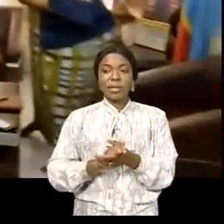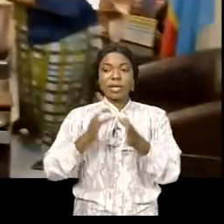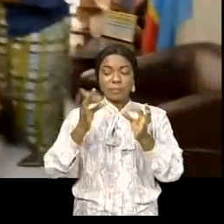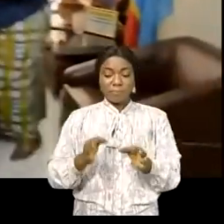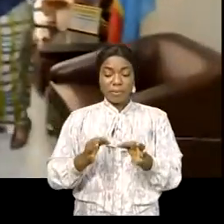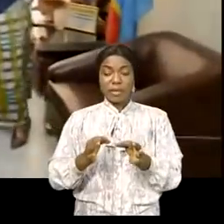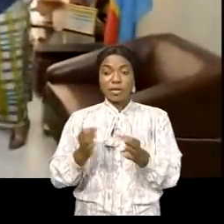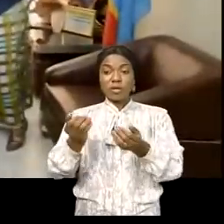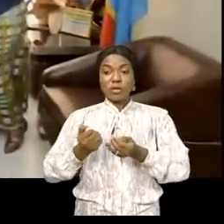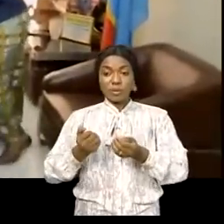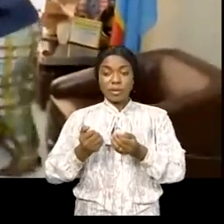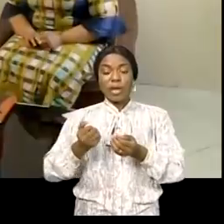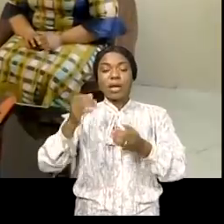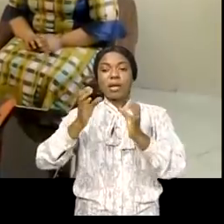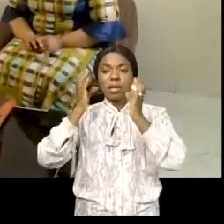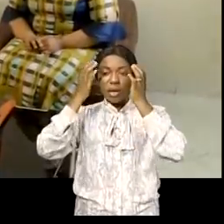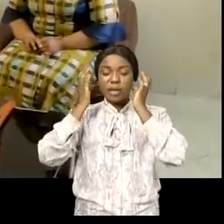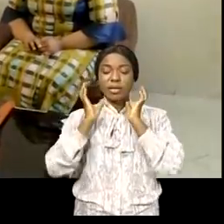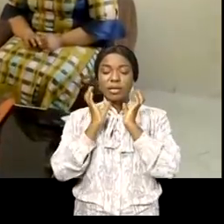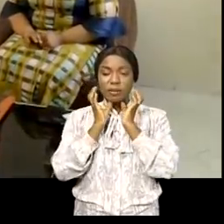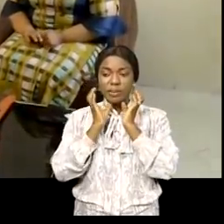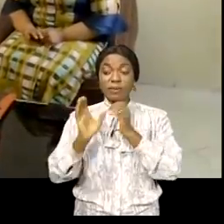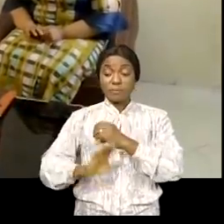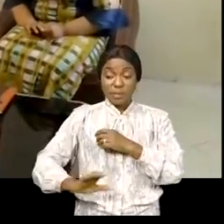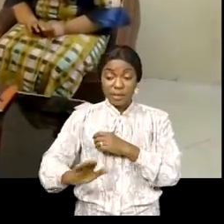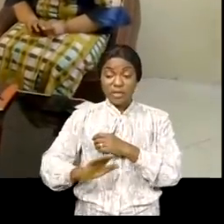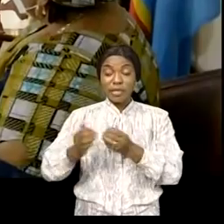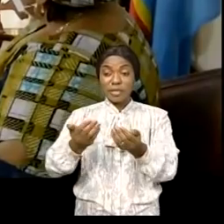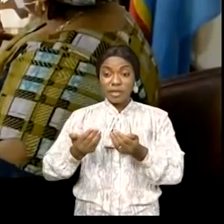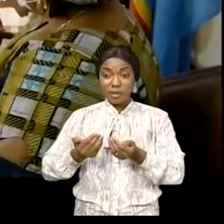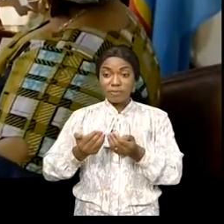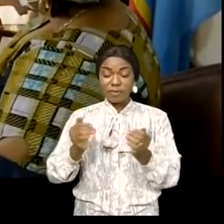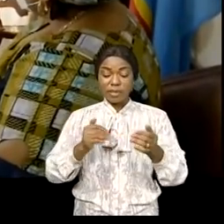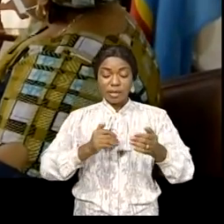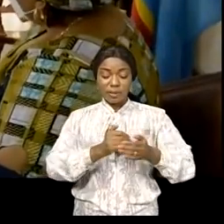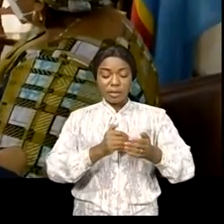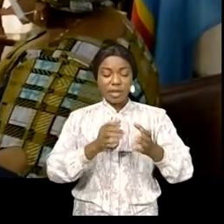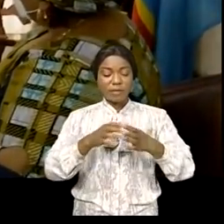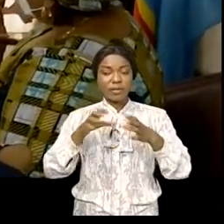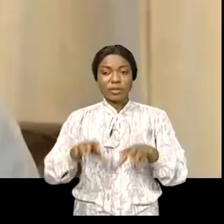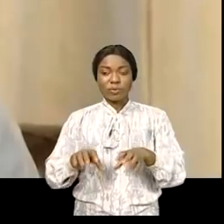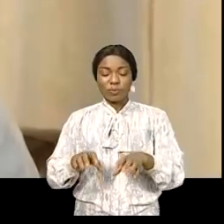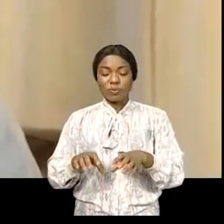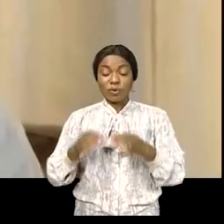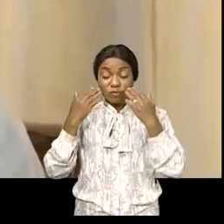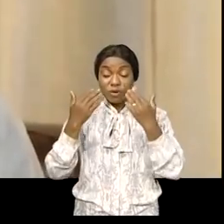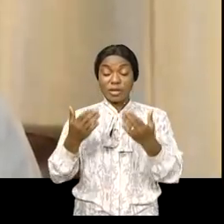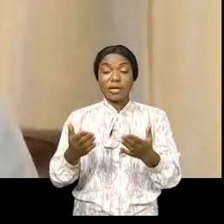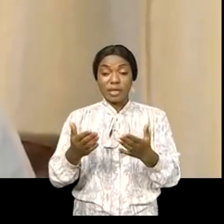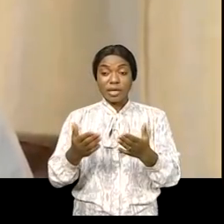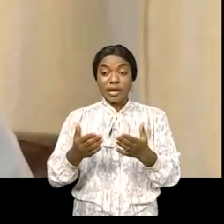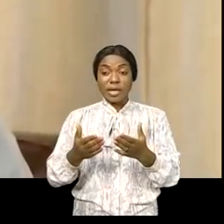rapprocher fortement de Kinshasa et faire de la RDC sa seconde patrie et un véritable allié culturel. Voilà qui a